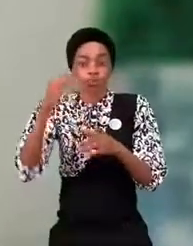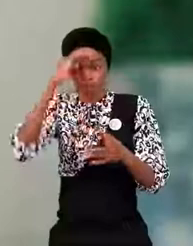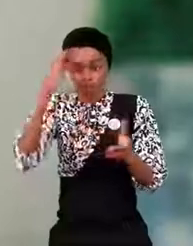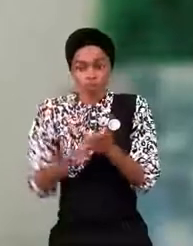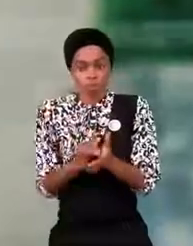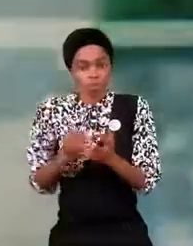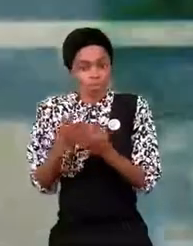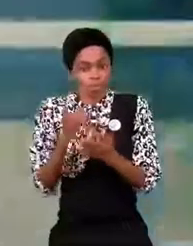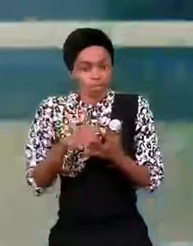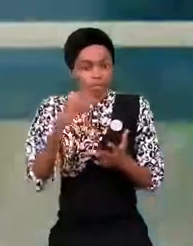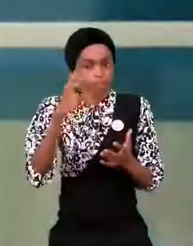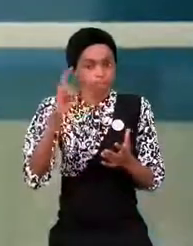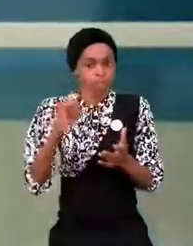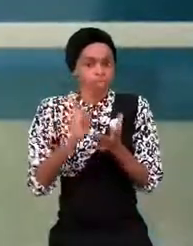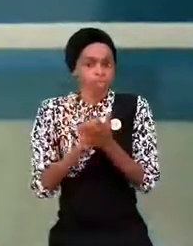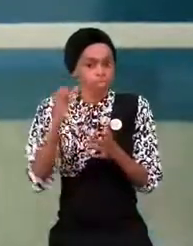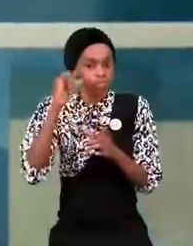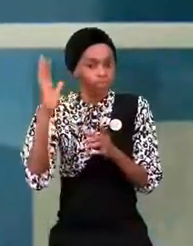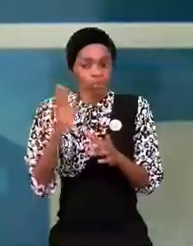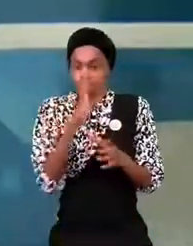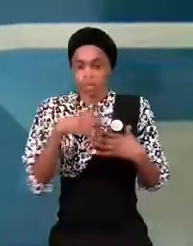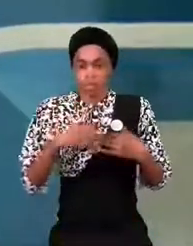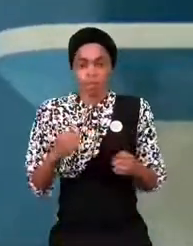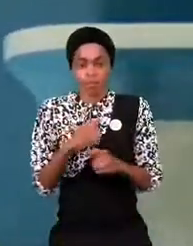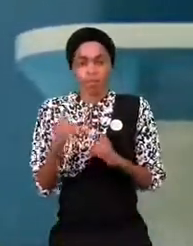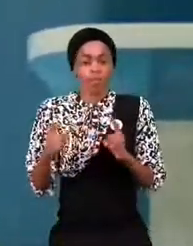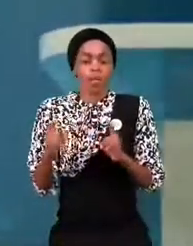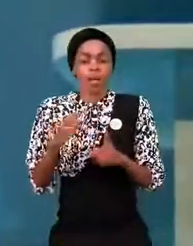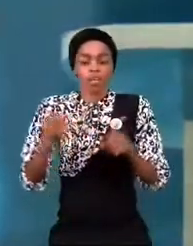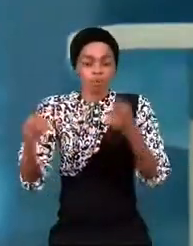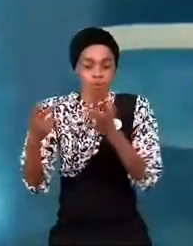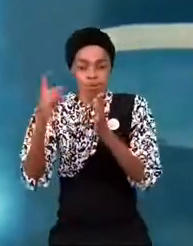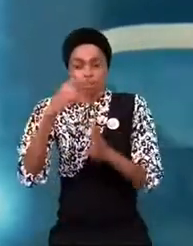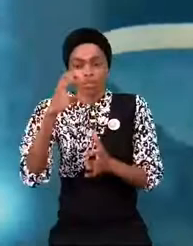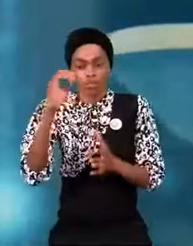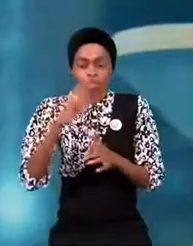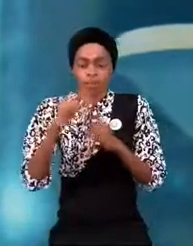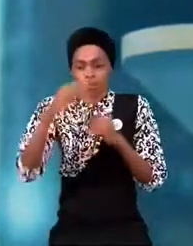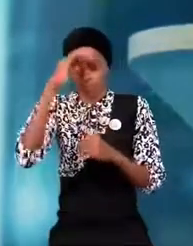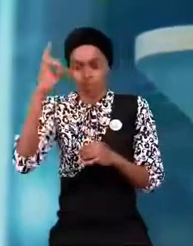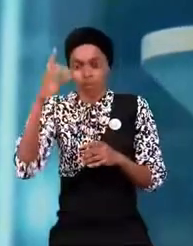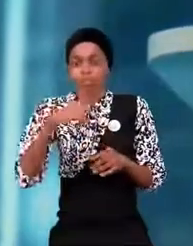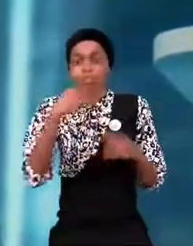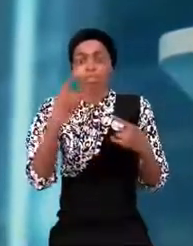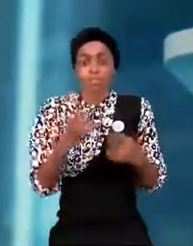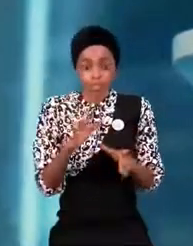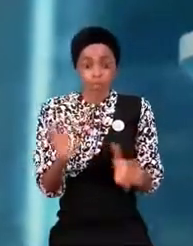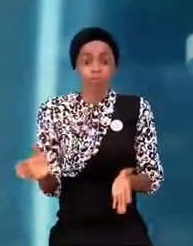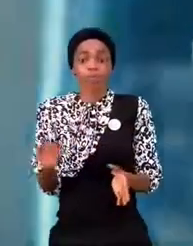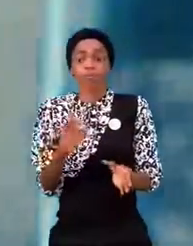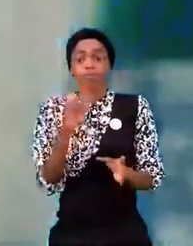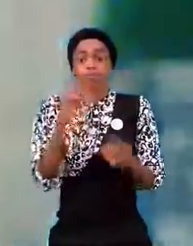suis allé à JCK. Quand l'homme de Dieu, le Bachar Koumoui, a dit, là où tu as le problème, lève une main et mets une main là où tu as ton